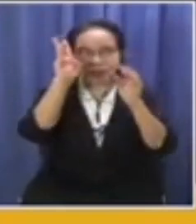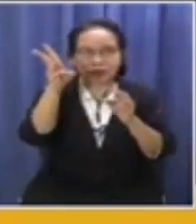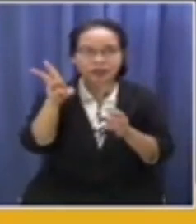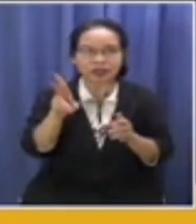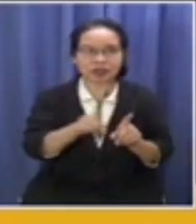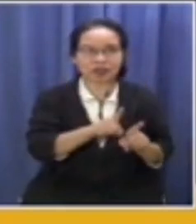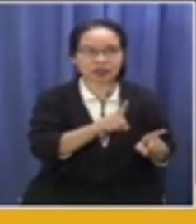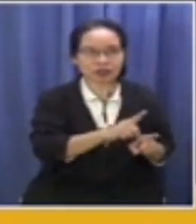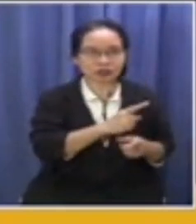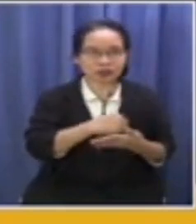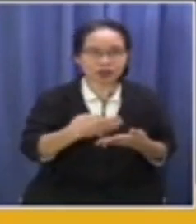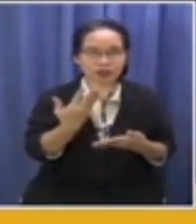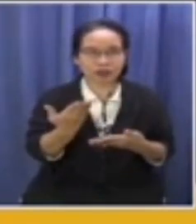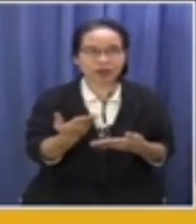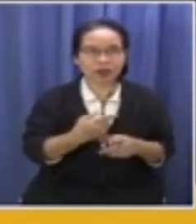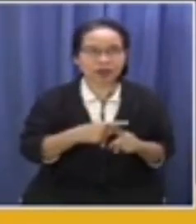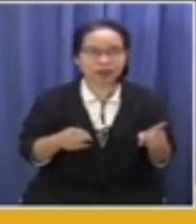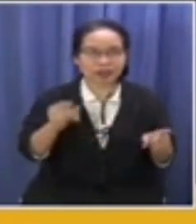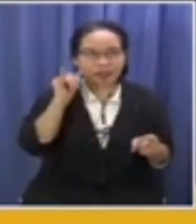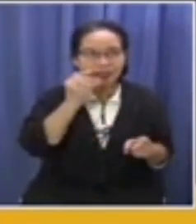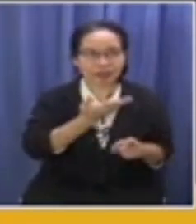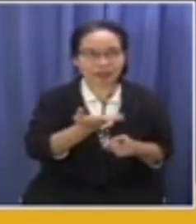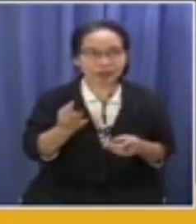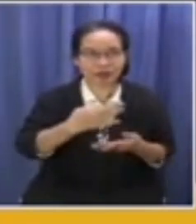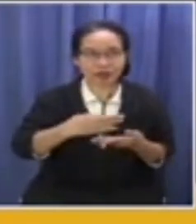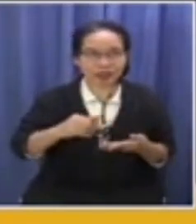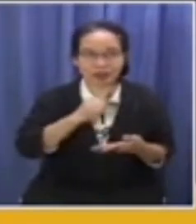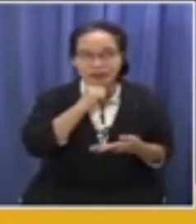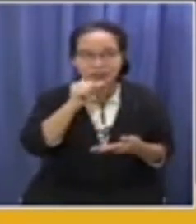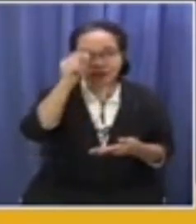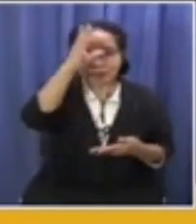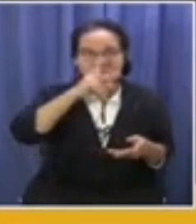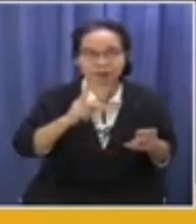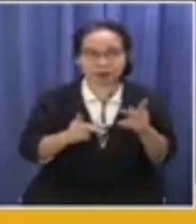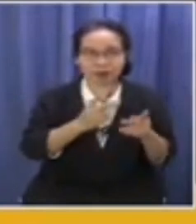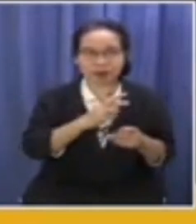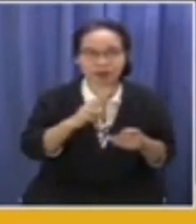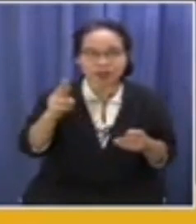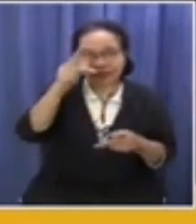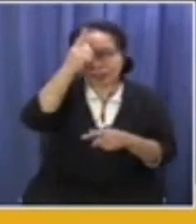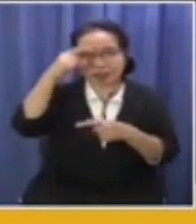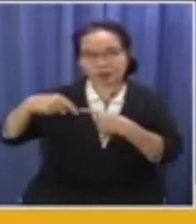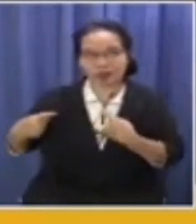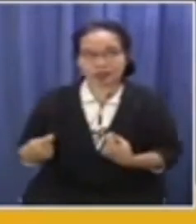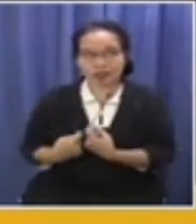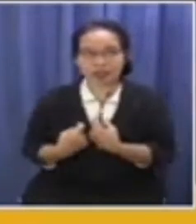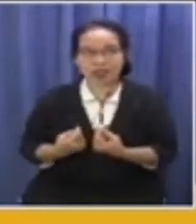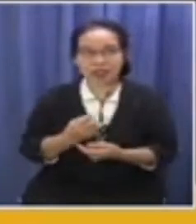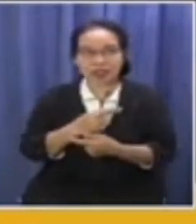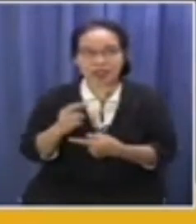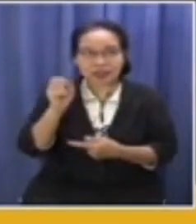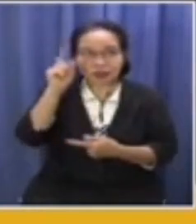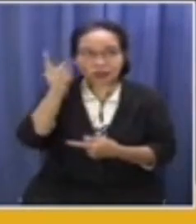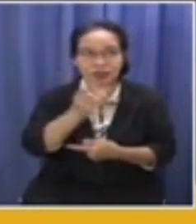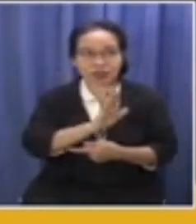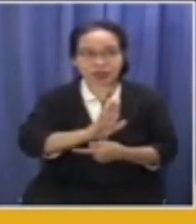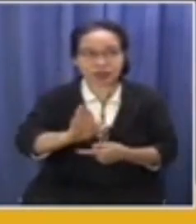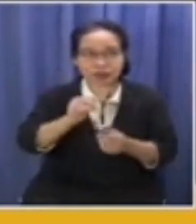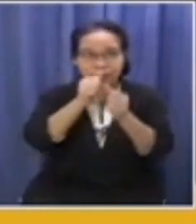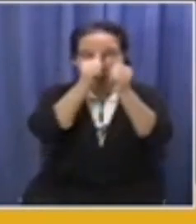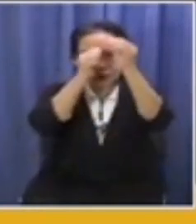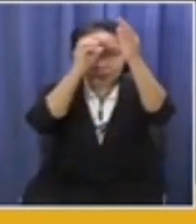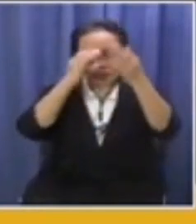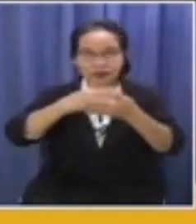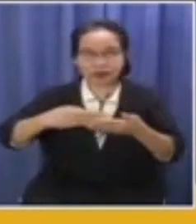kalangitan datapwat kung hindi ninyo ipatawad sa mga tao ang kanilang mga kasalanan ay hindi rin naman